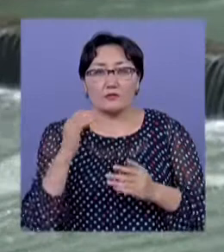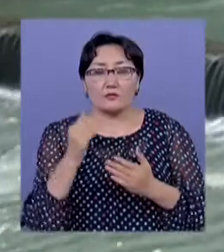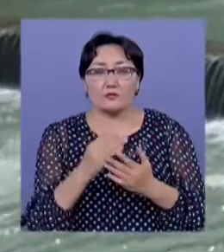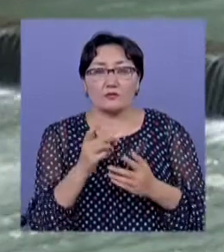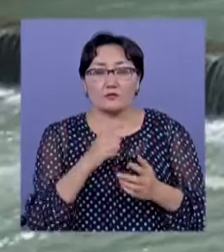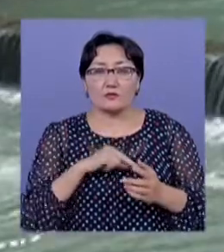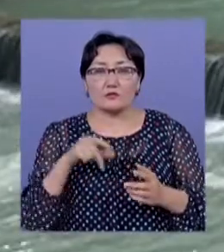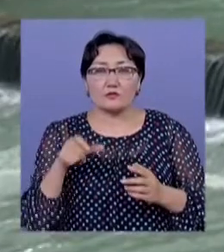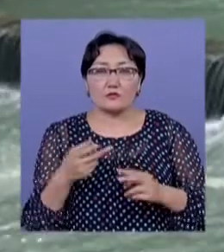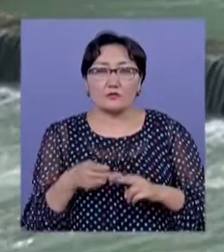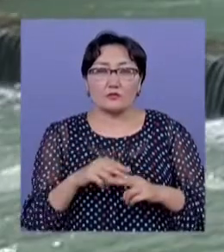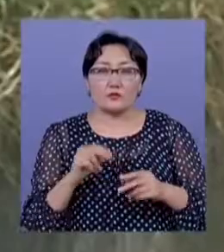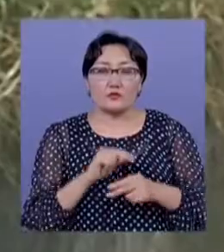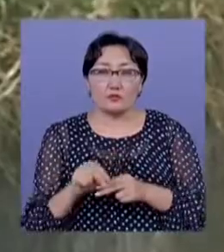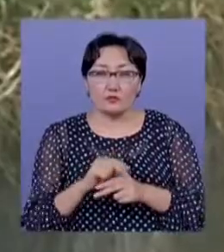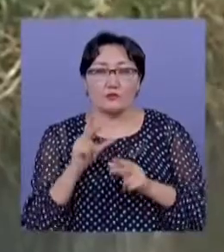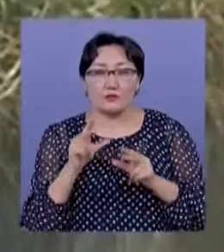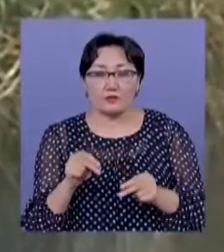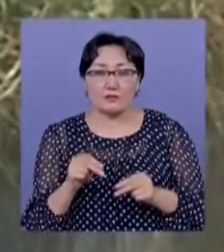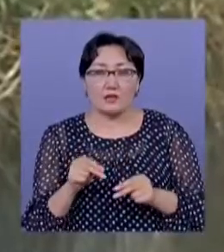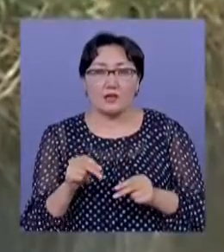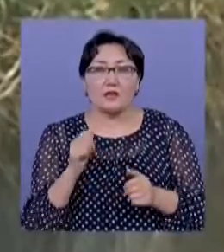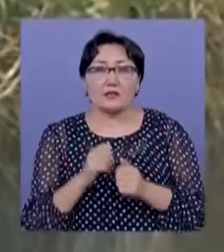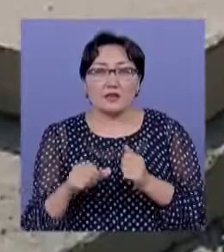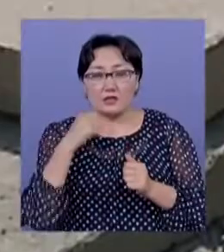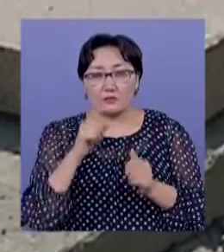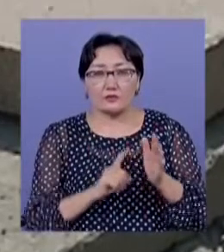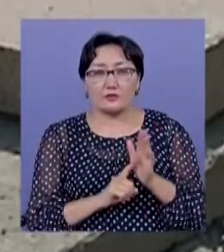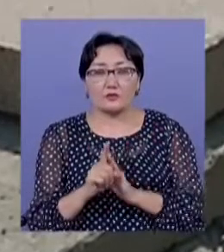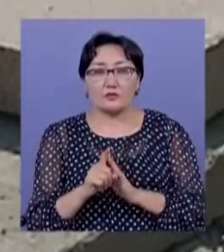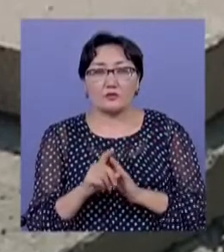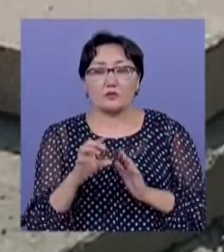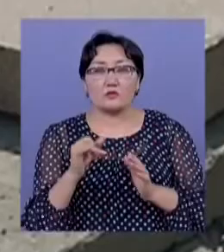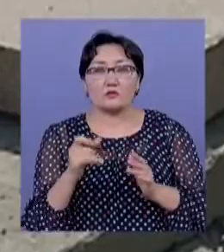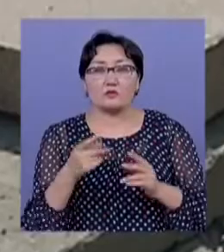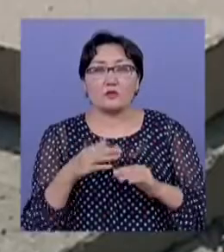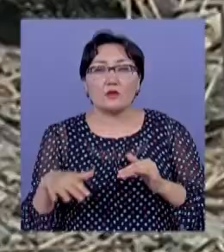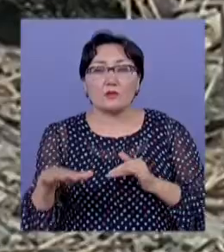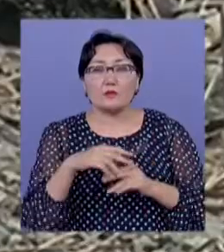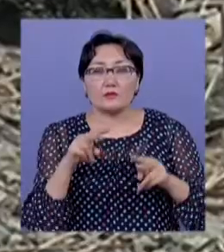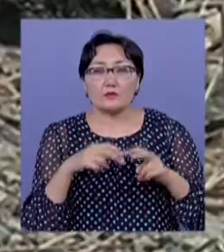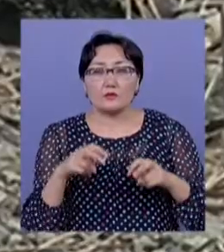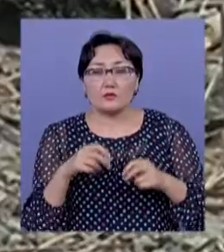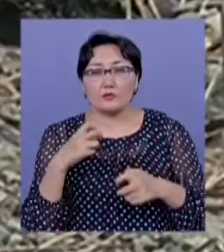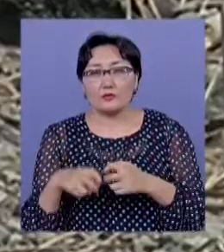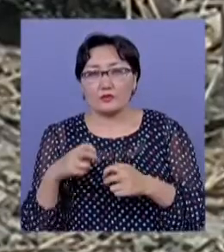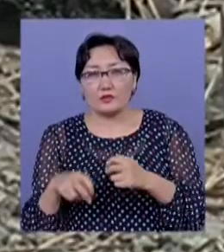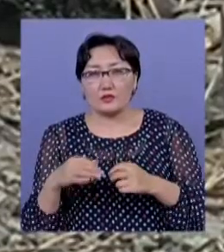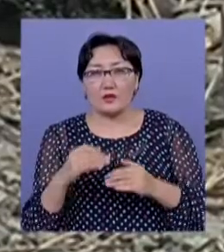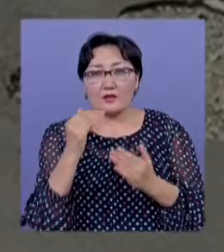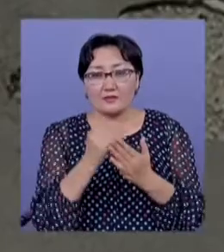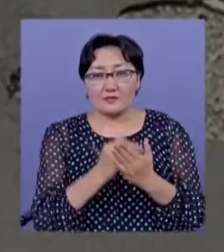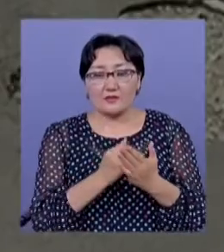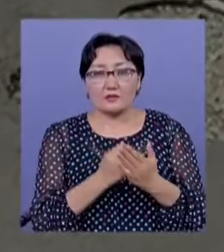мамандары аталған аумақты жөндейміз деп уәде берді. Әр жылдың басында үлкен Алматы өзенінің аумағы тексеріліп, бүлінген жерлер тізімге